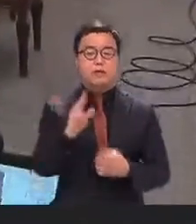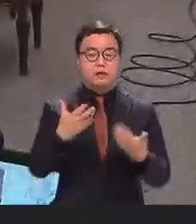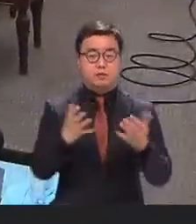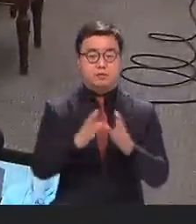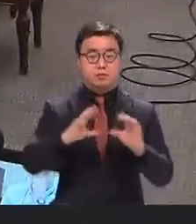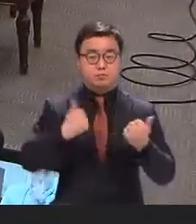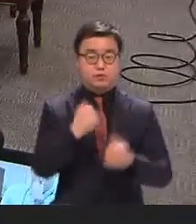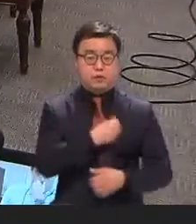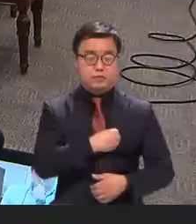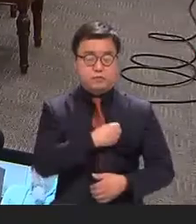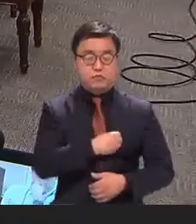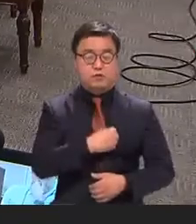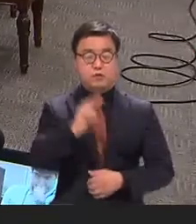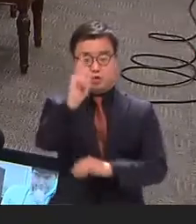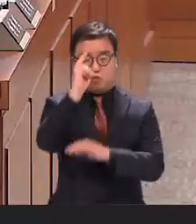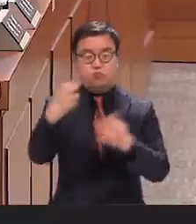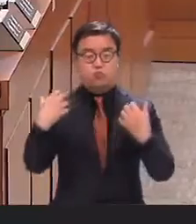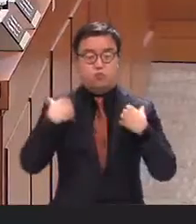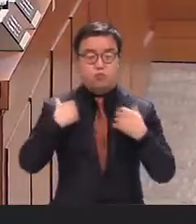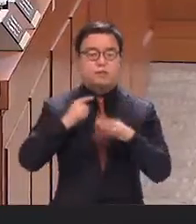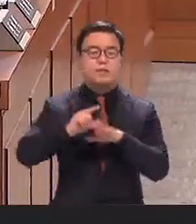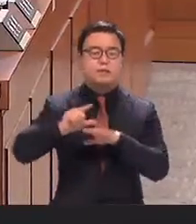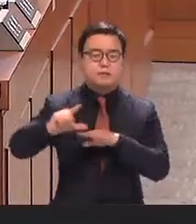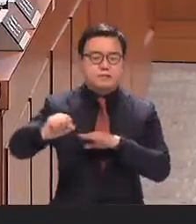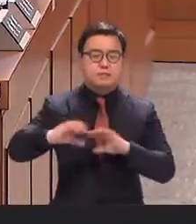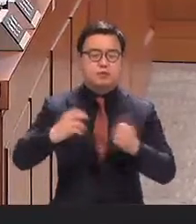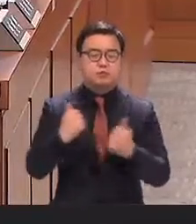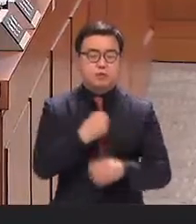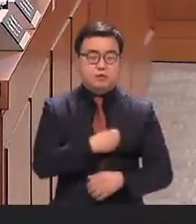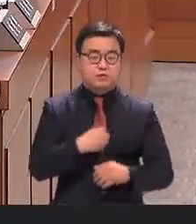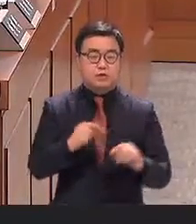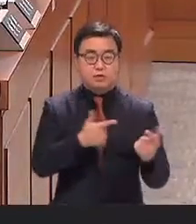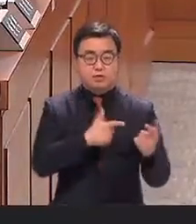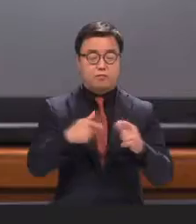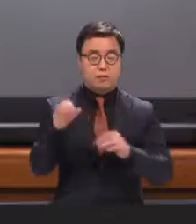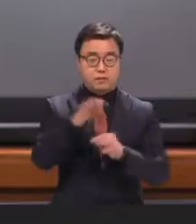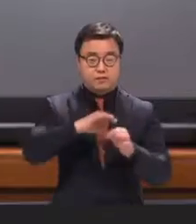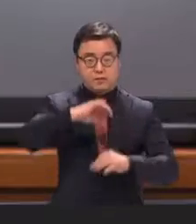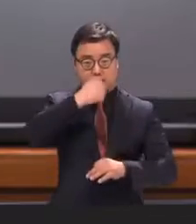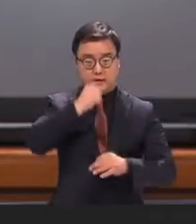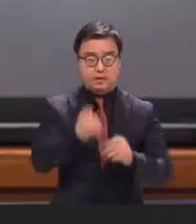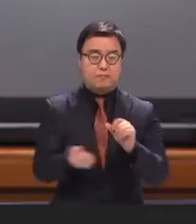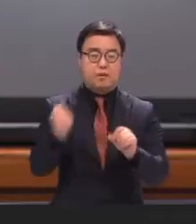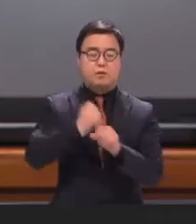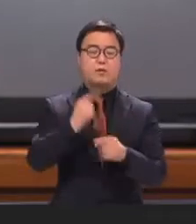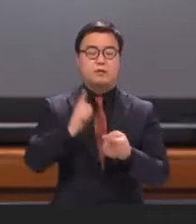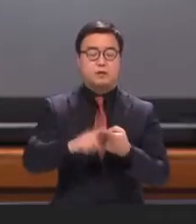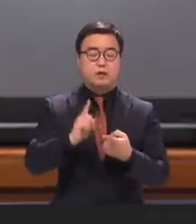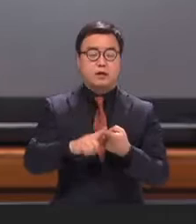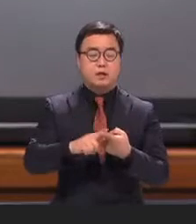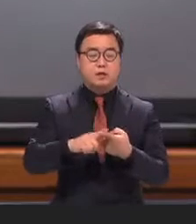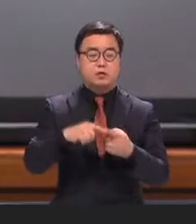정부가 지방교육 재정평가를 통해 사실상 누리과정 예산을 교육청이 편성하도록 압박하고